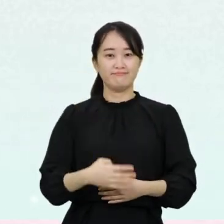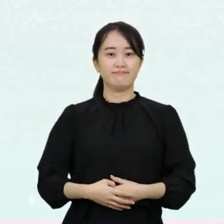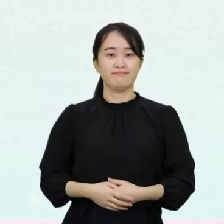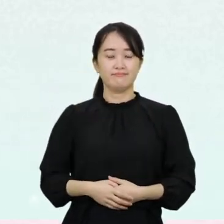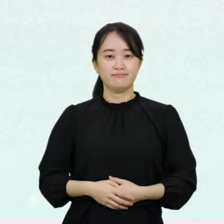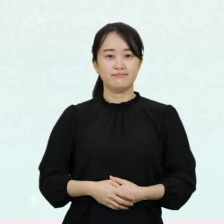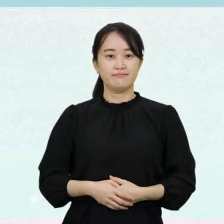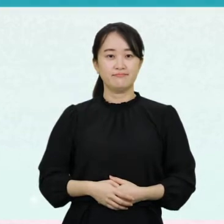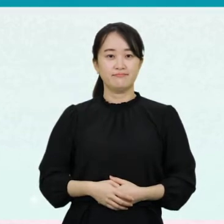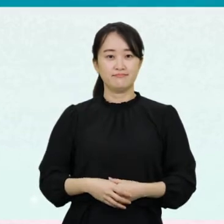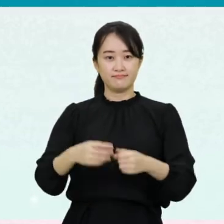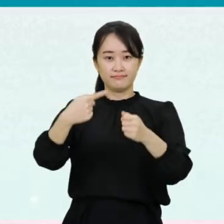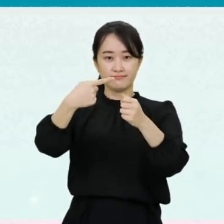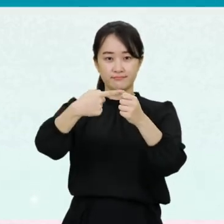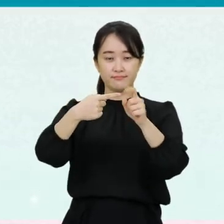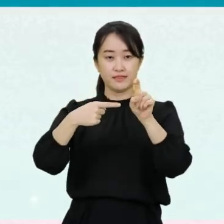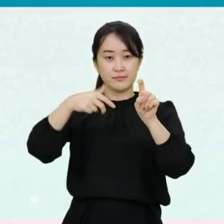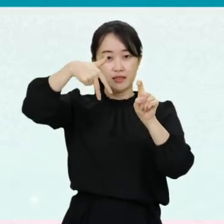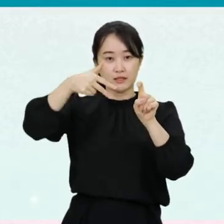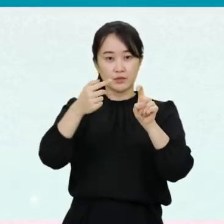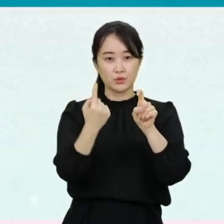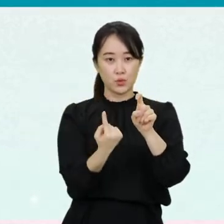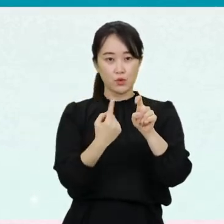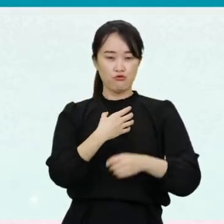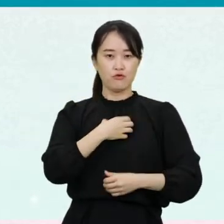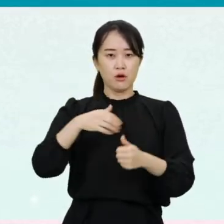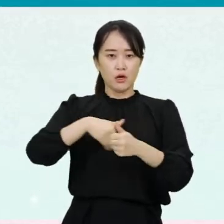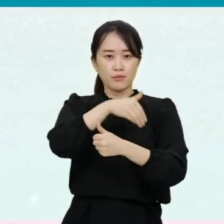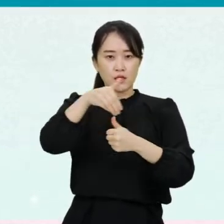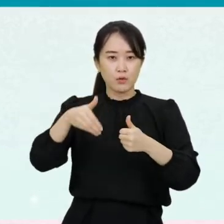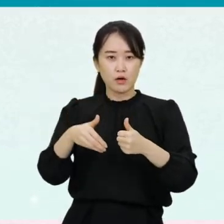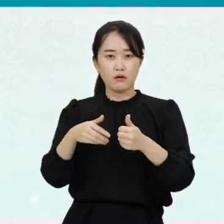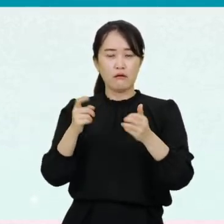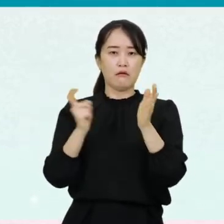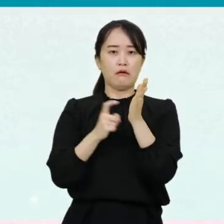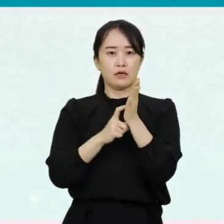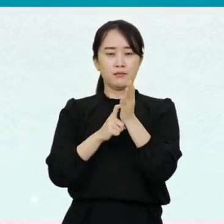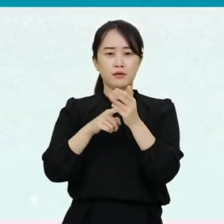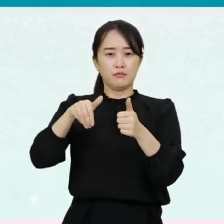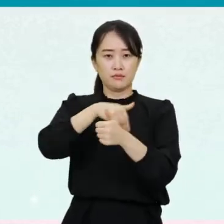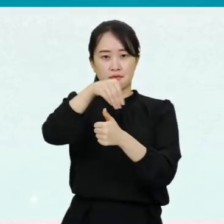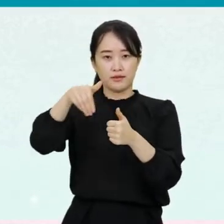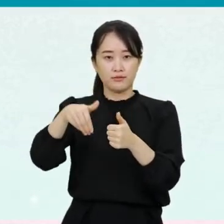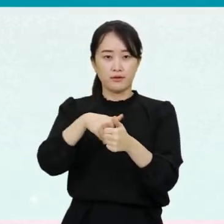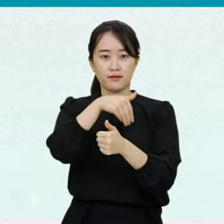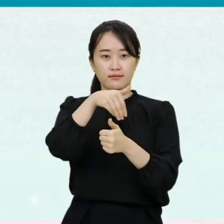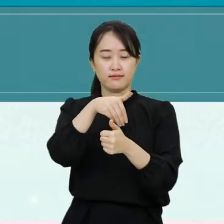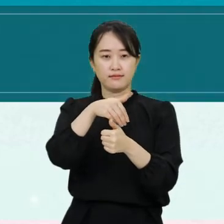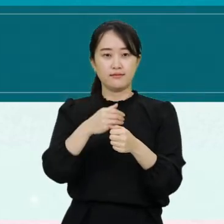무엇일까요? 제11조 위험 상황 및 인도적 긴급 사태,